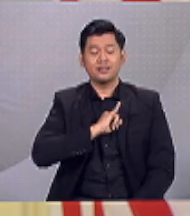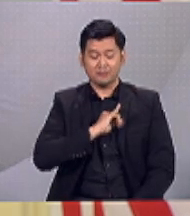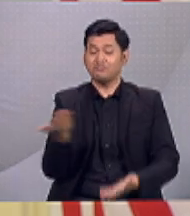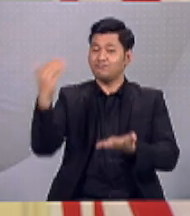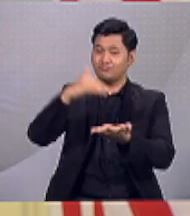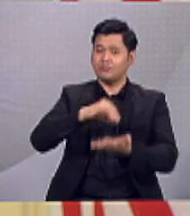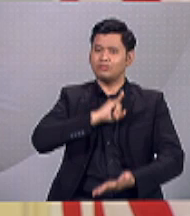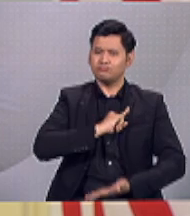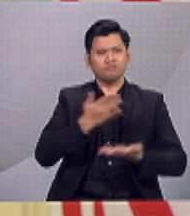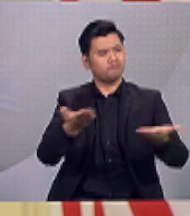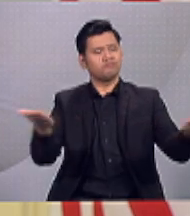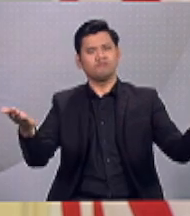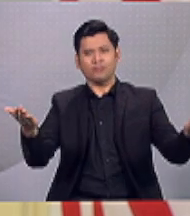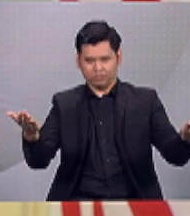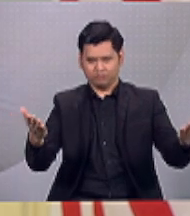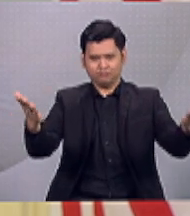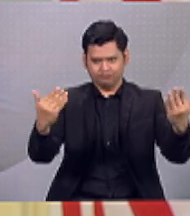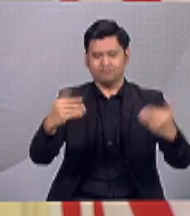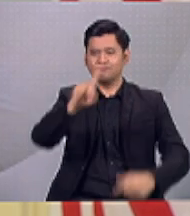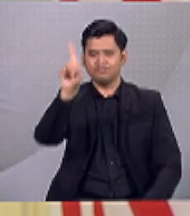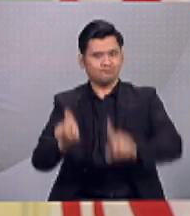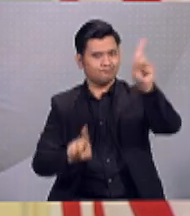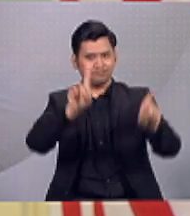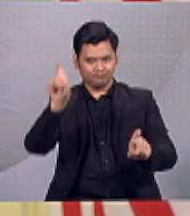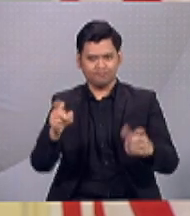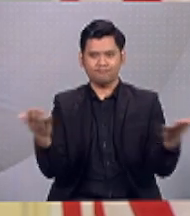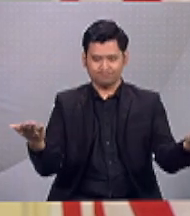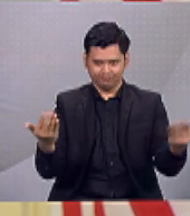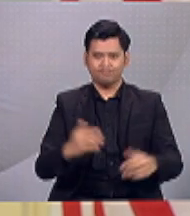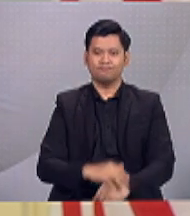lagi, saya buka kepada soalan.